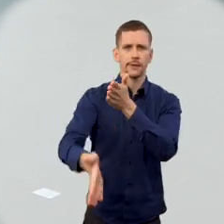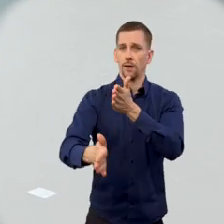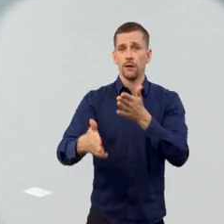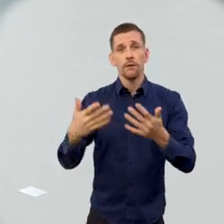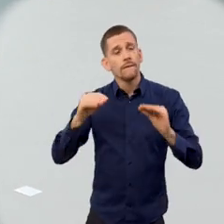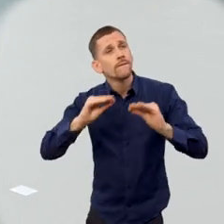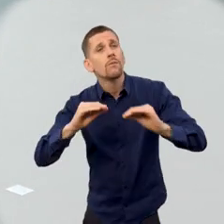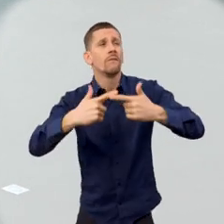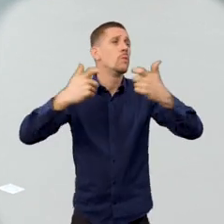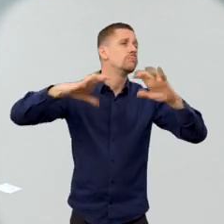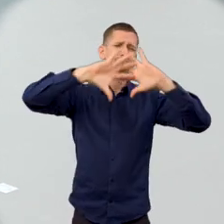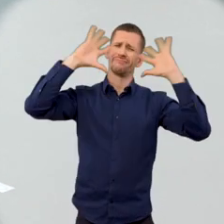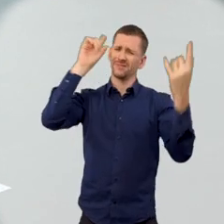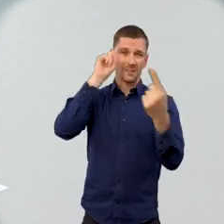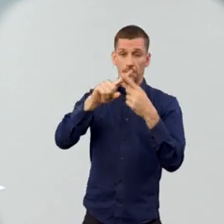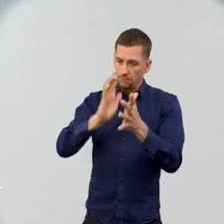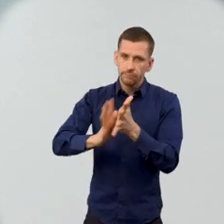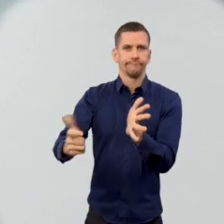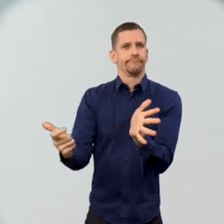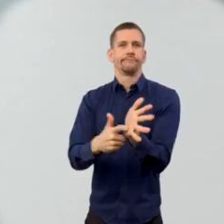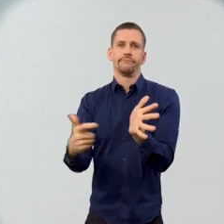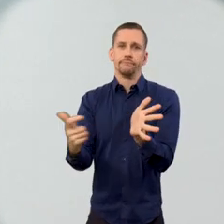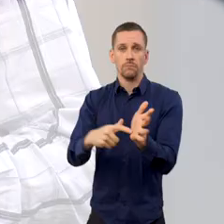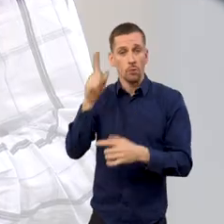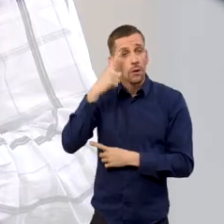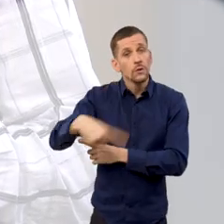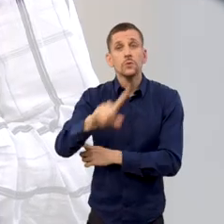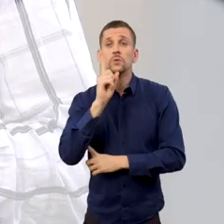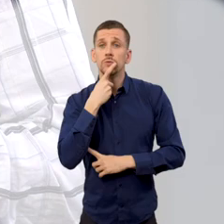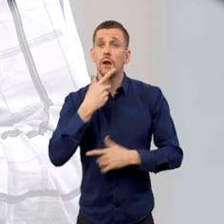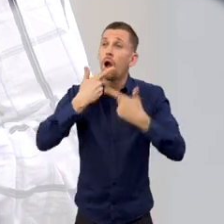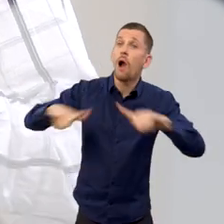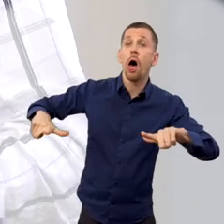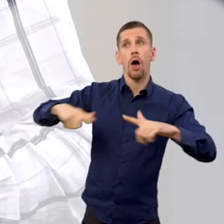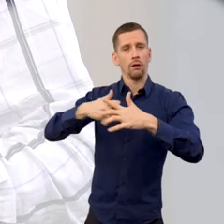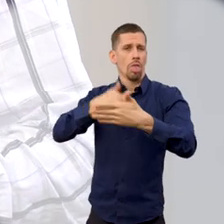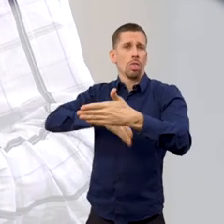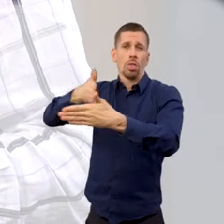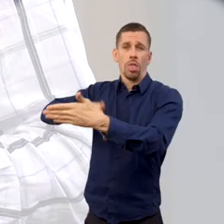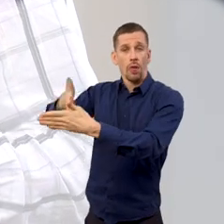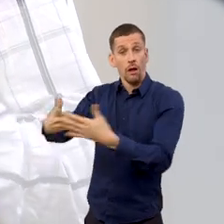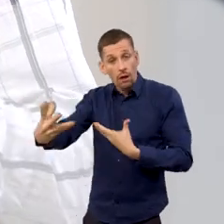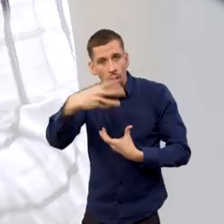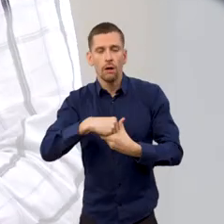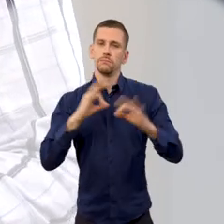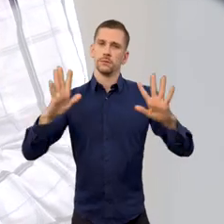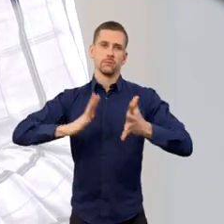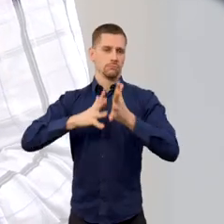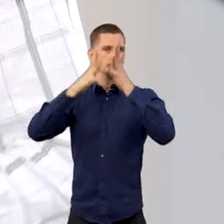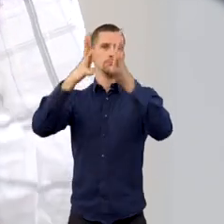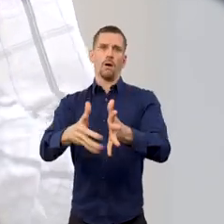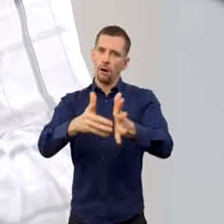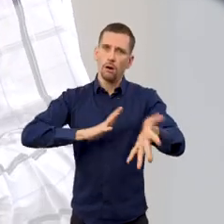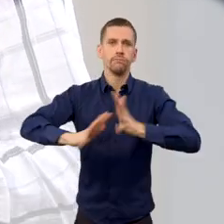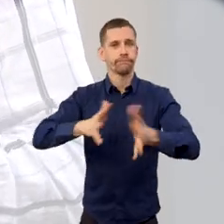pour... parler de la question de la formation des personnes sourdes, on a passé l'étape du handicap et on a cette approche